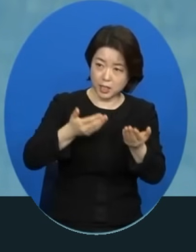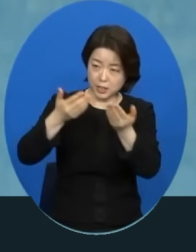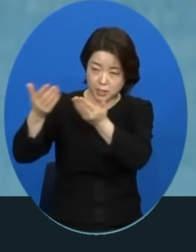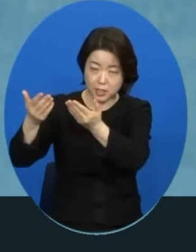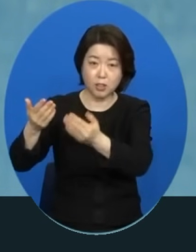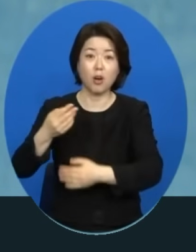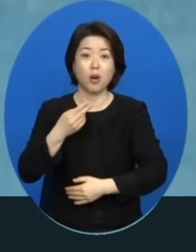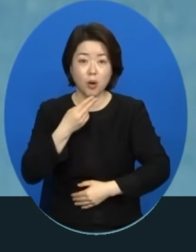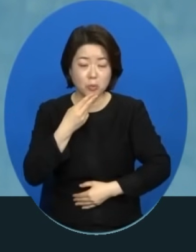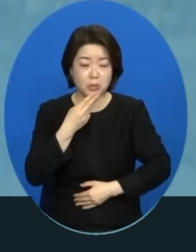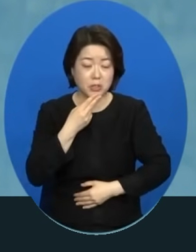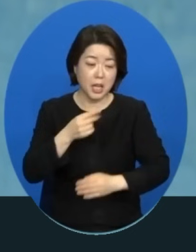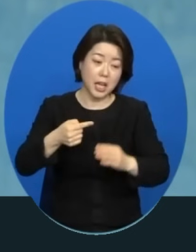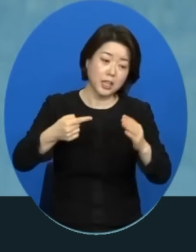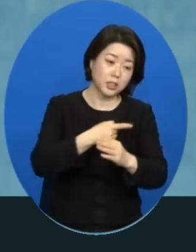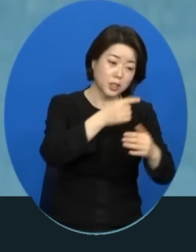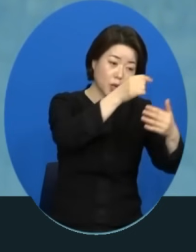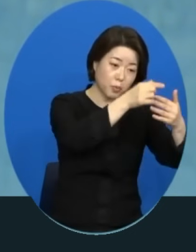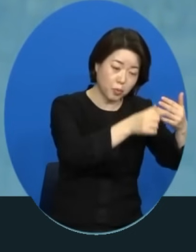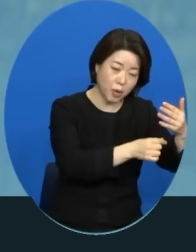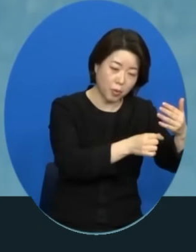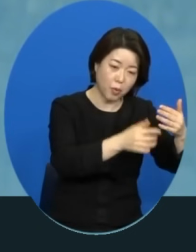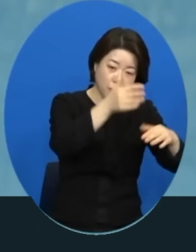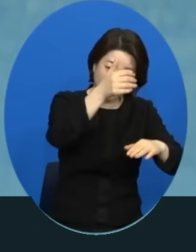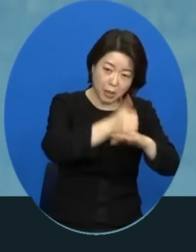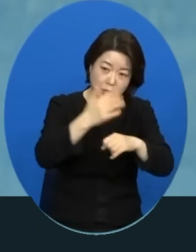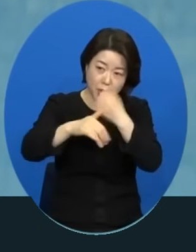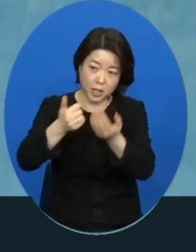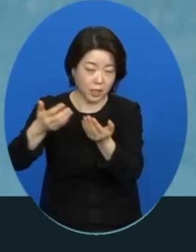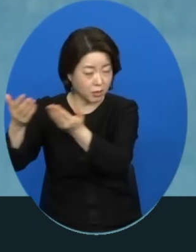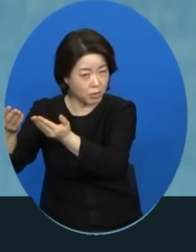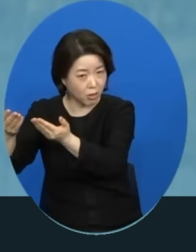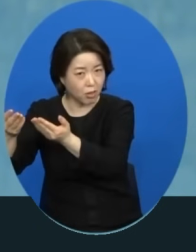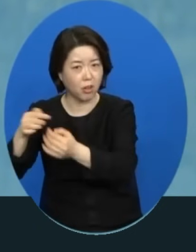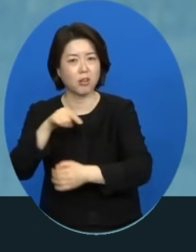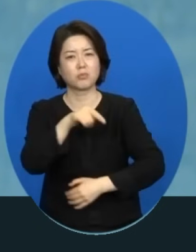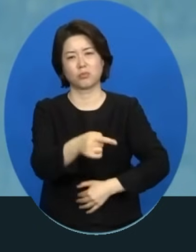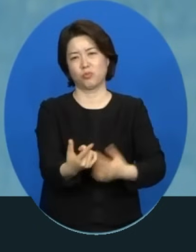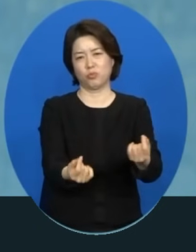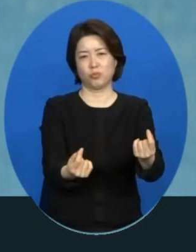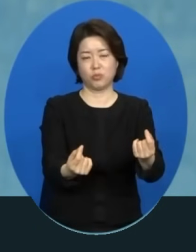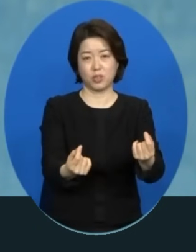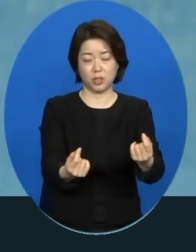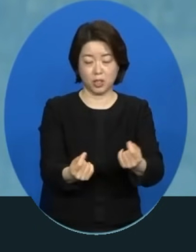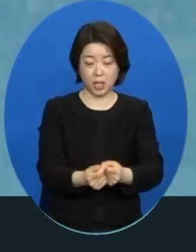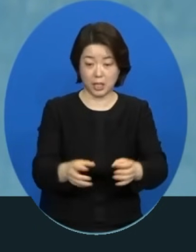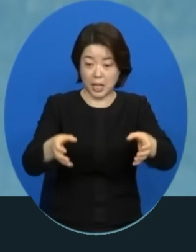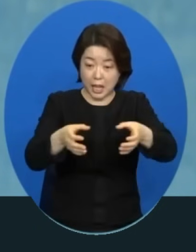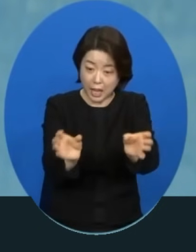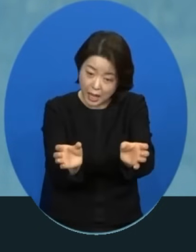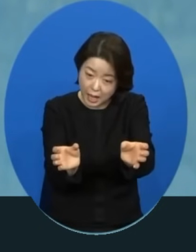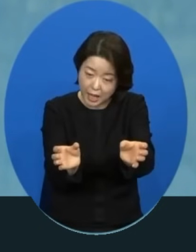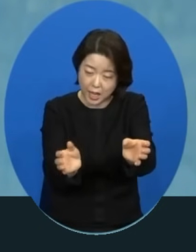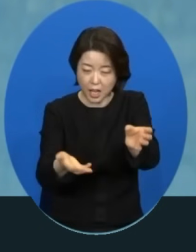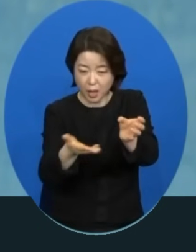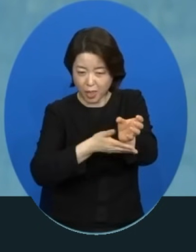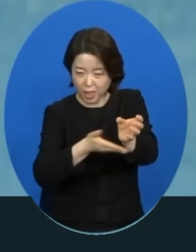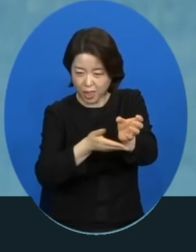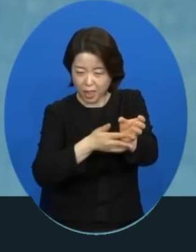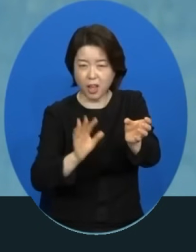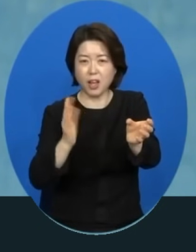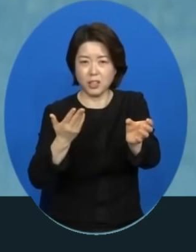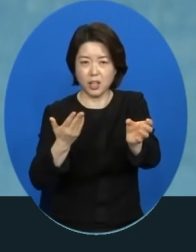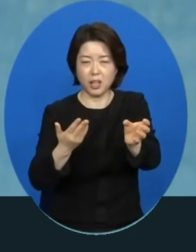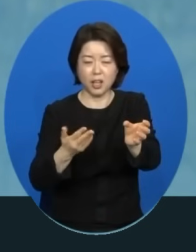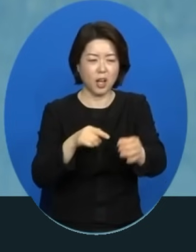채 다른 일을 다 해봤자 이와 같은 일이 벌어집니다. 편마모, 우리 삶의 편마모. 어떤 일이